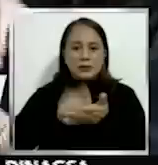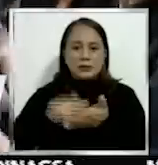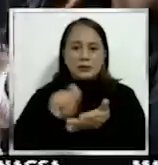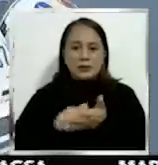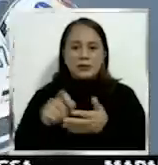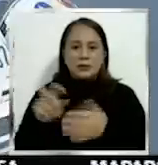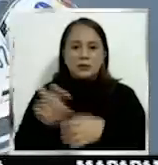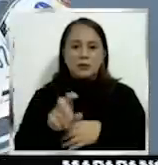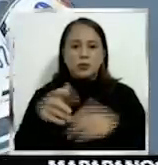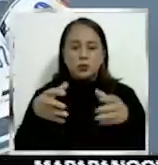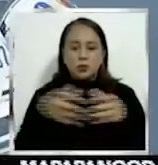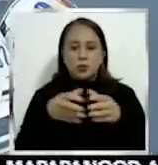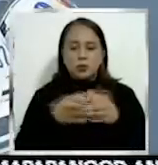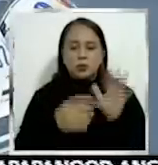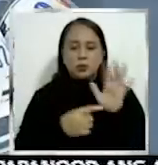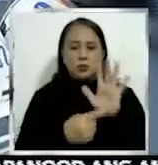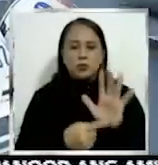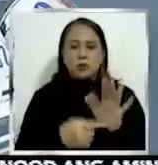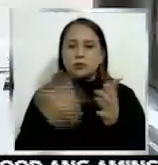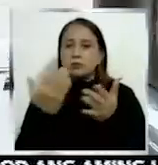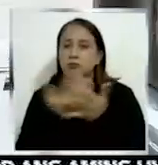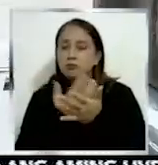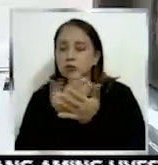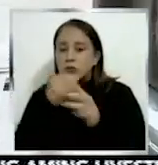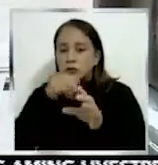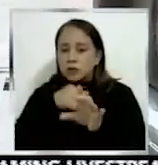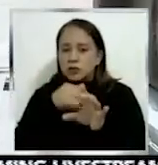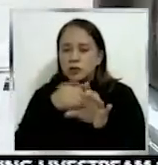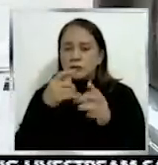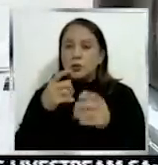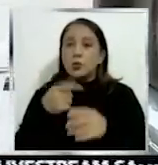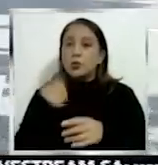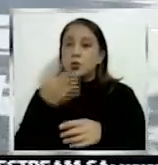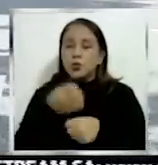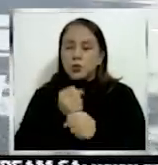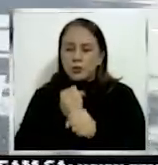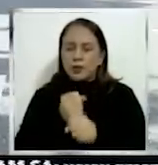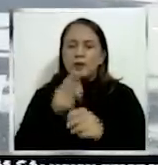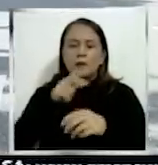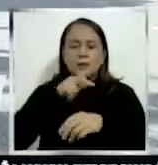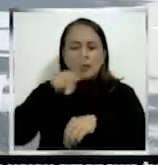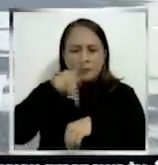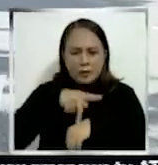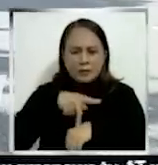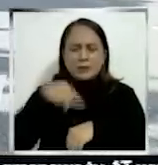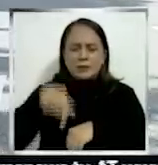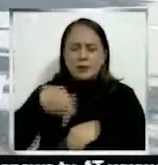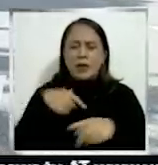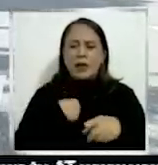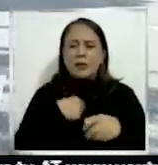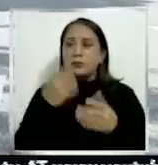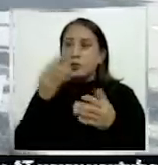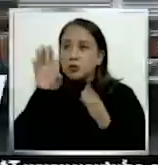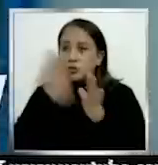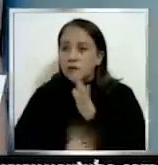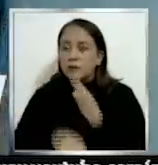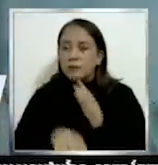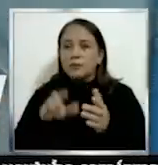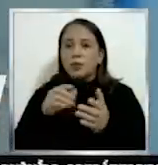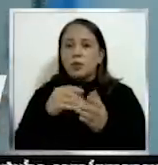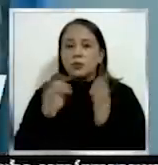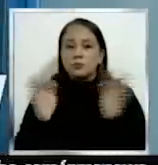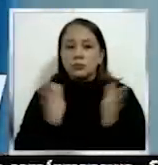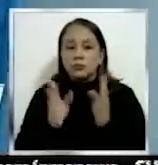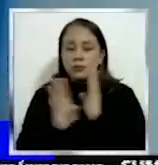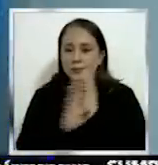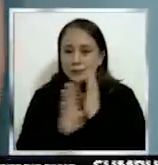na nagpresenta ng modernized jeepney na gawang Pilipinas at mas mura raw sa ilang modernized jeepney o minibus. Para